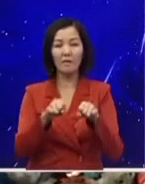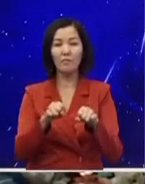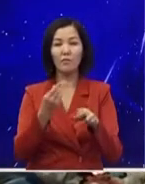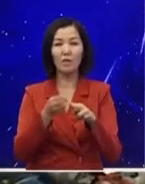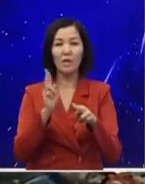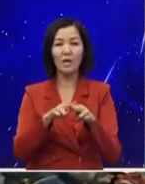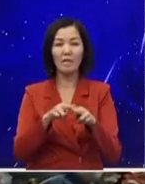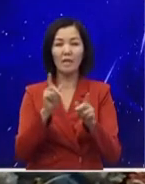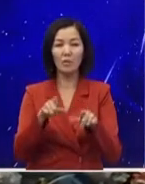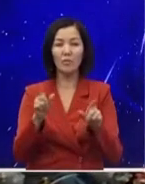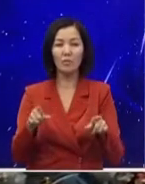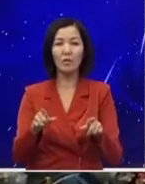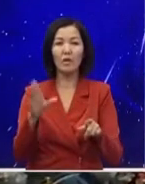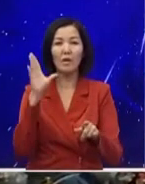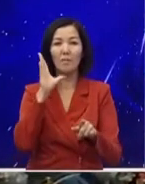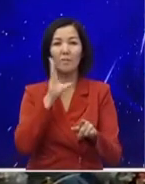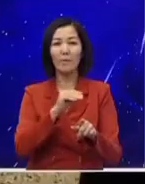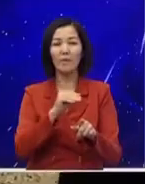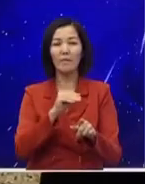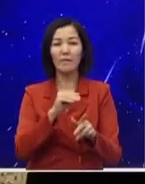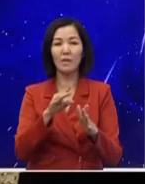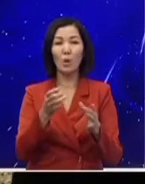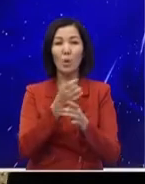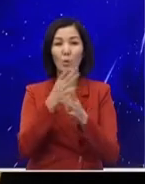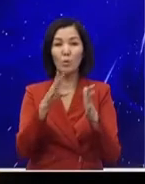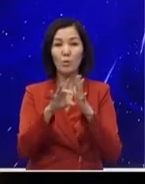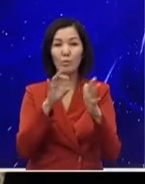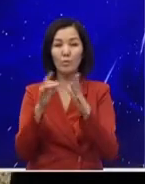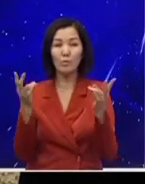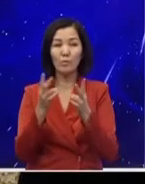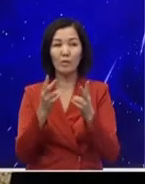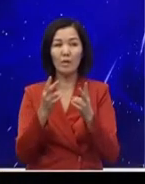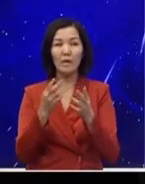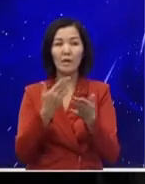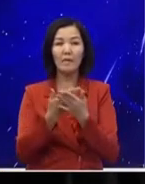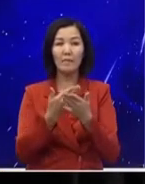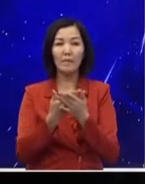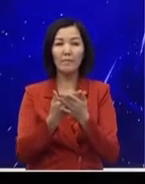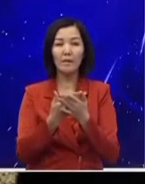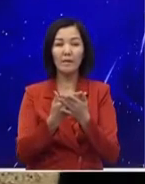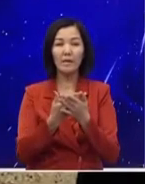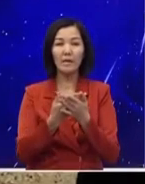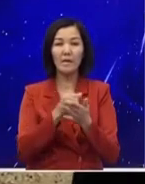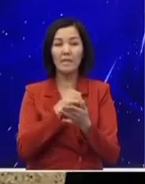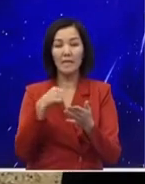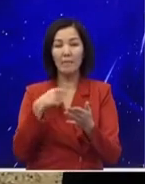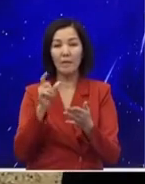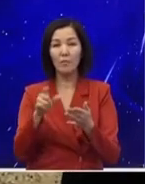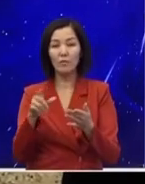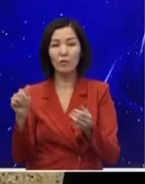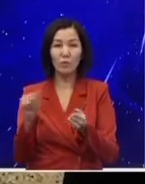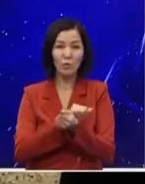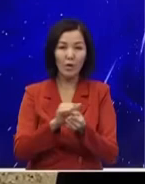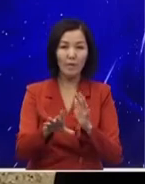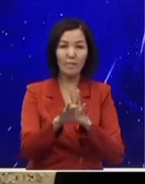случае, если у людей появится культура сортировки мусора. Лучше было бы, если сортировали в 2 фракции. Первая – это мокрая, вторая – это сухая фракция. Да? То